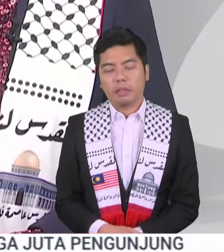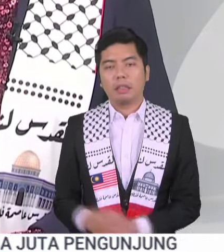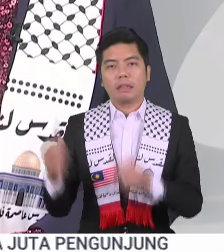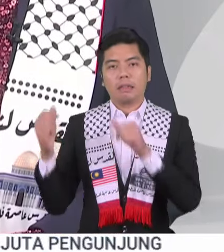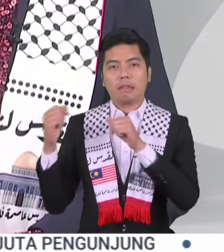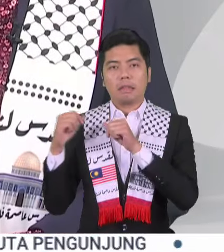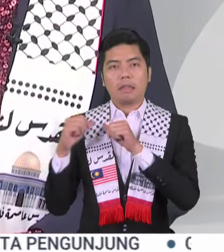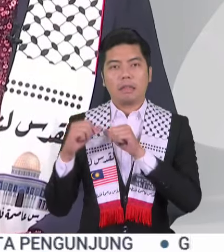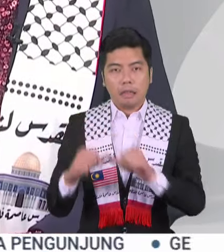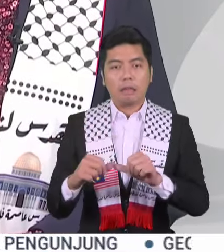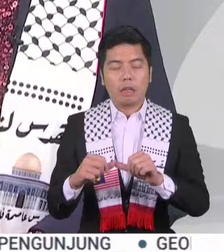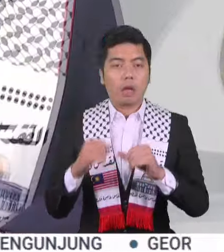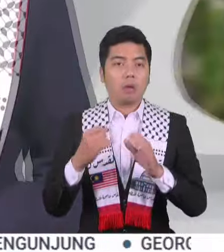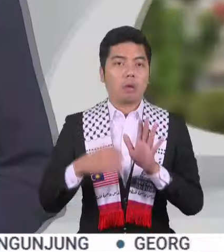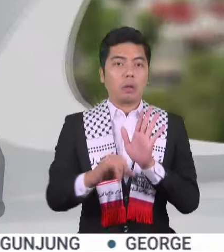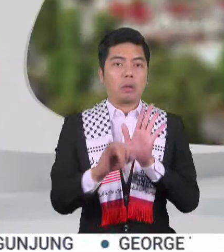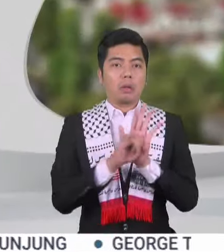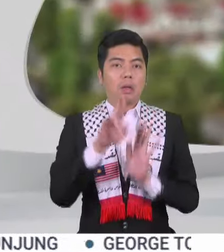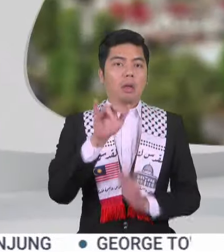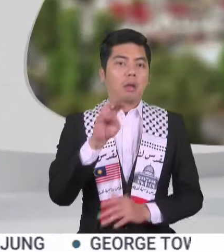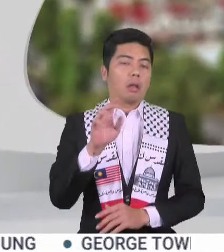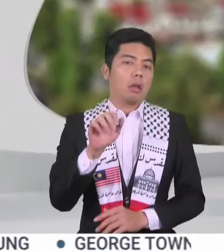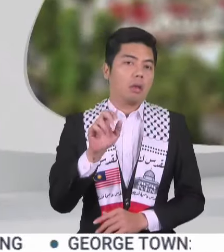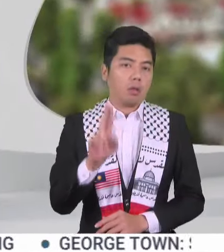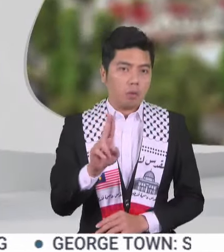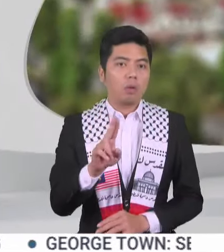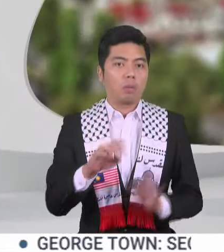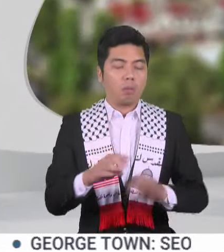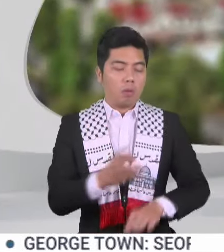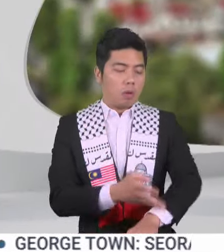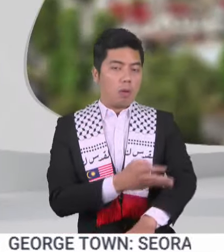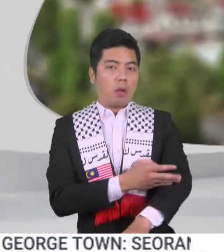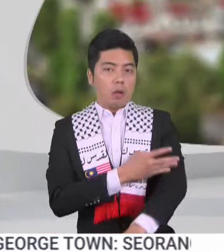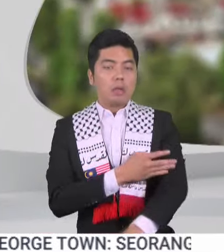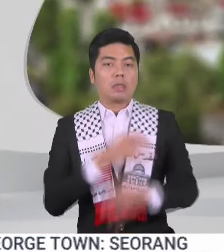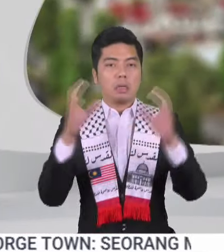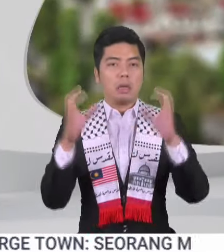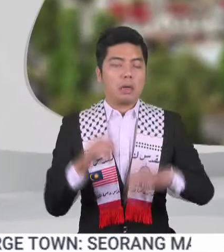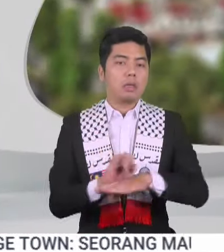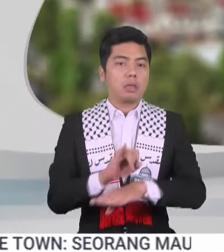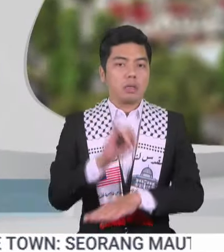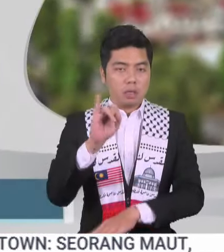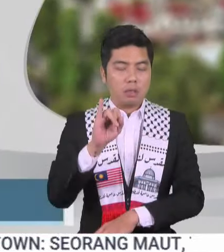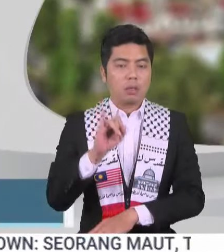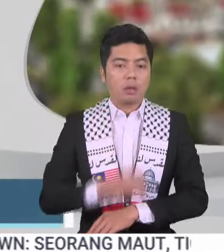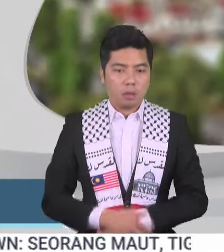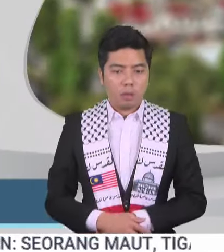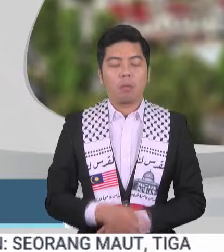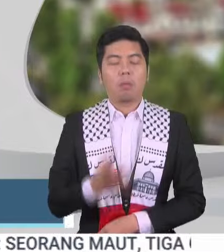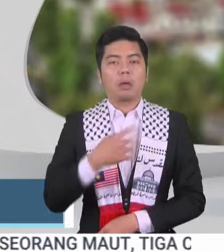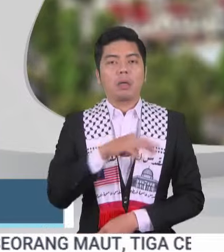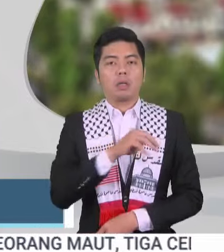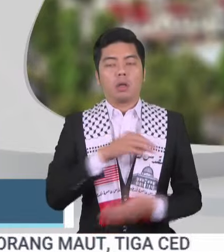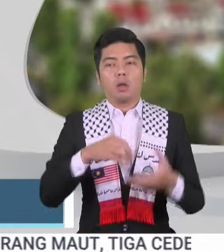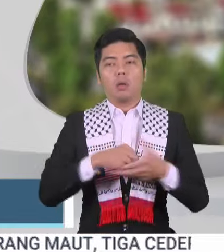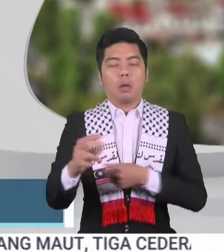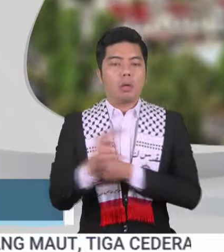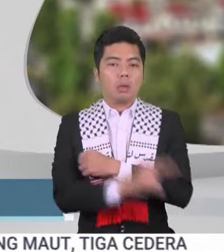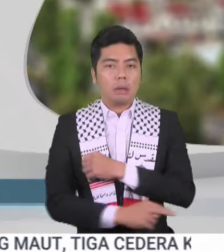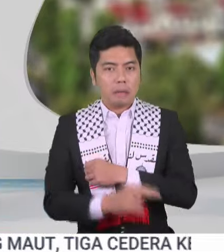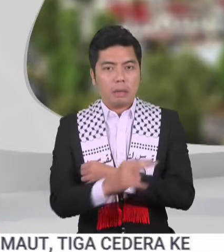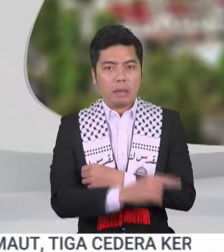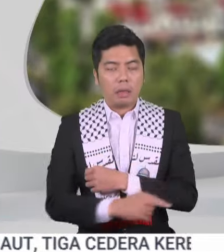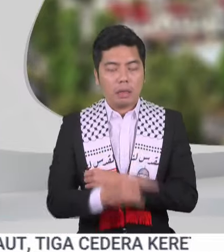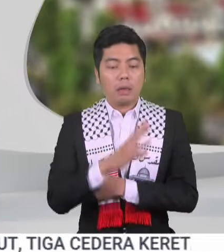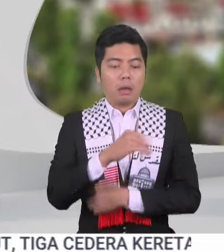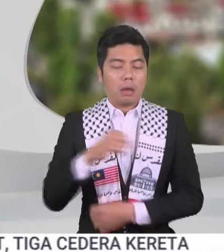Kekal identiti Rempau, perkasa pembangunan secara berinstitusi. Demikian hasrat Menteri Luar Negeri merangkap Ahli